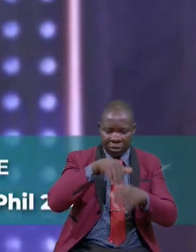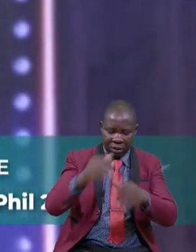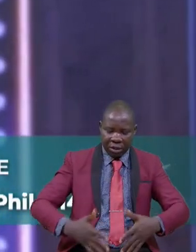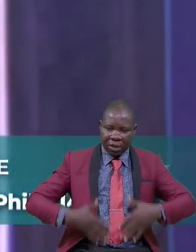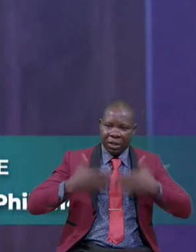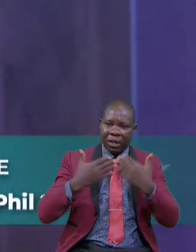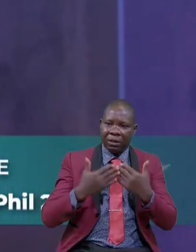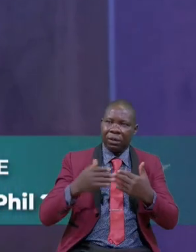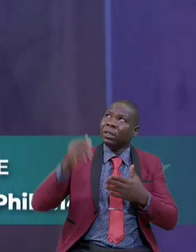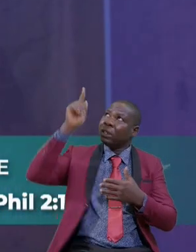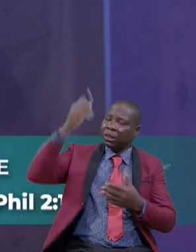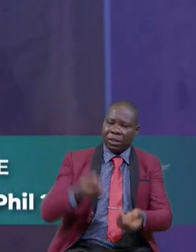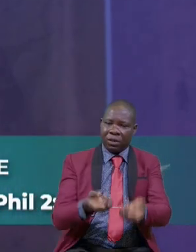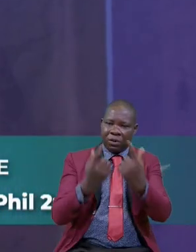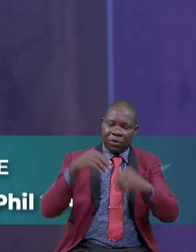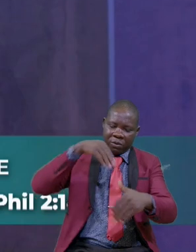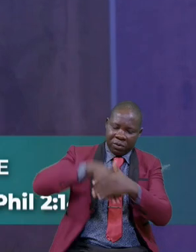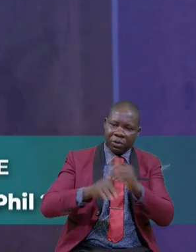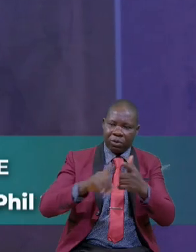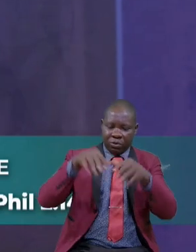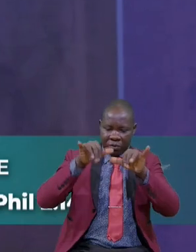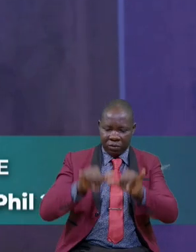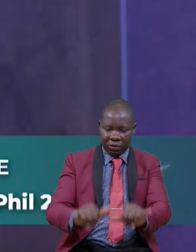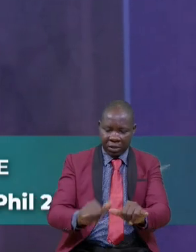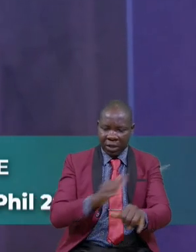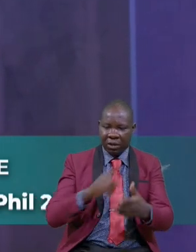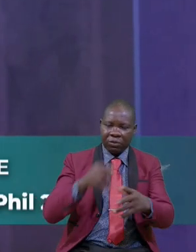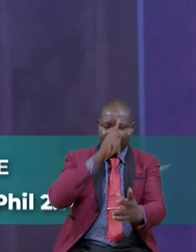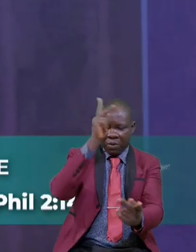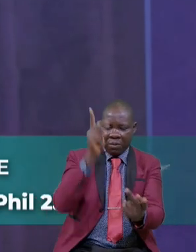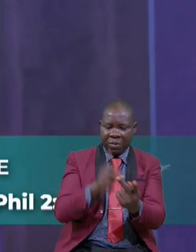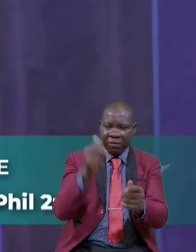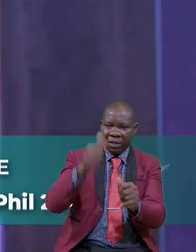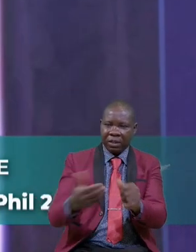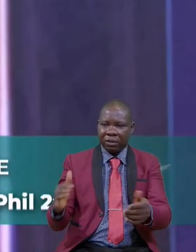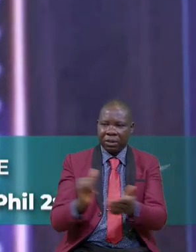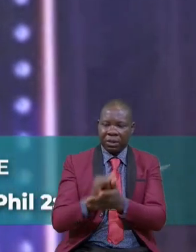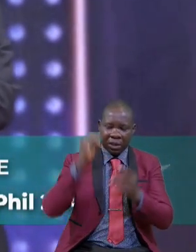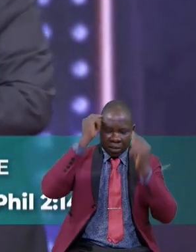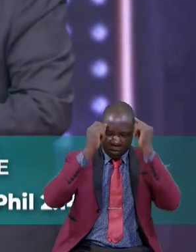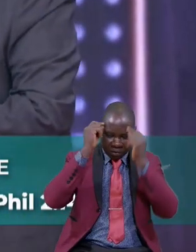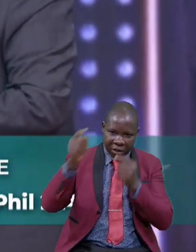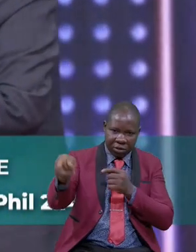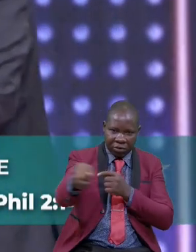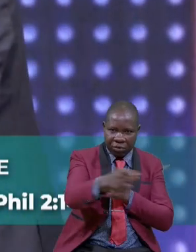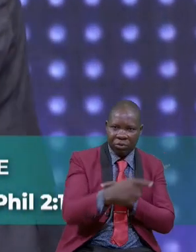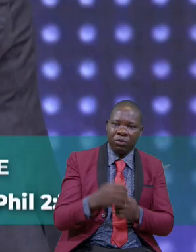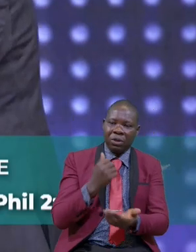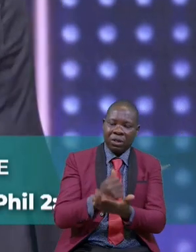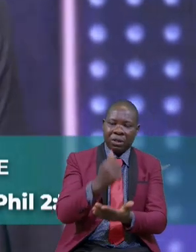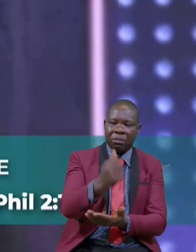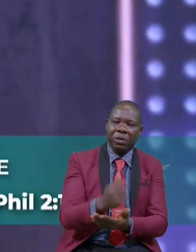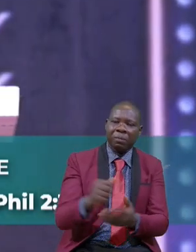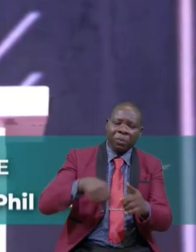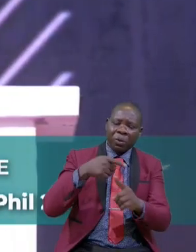to perfect everything that concerns qui te concerne. You. When people receive Christ, quand les gens reçoivent